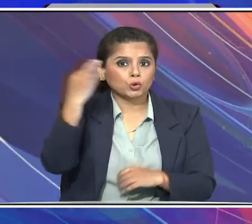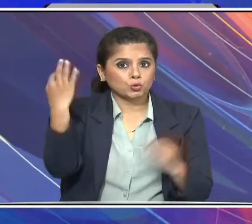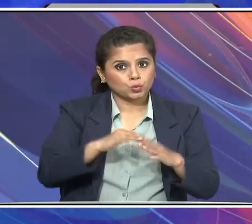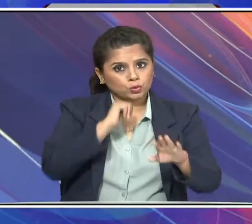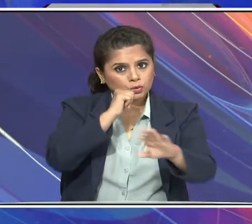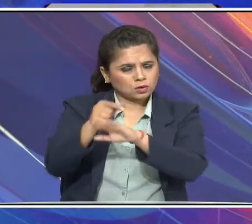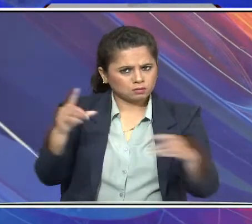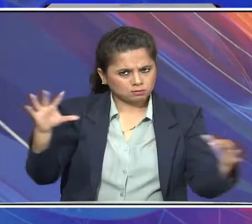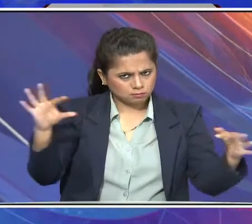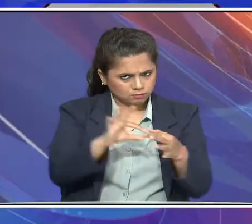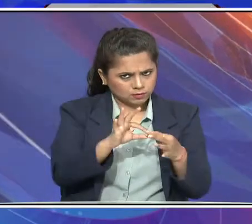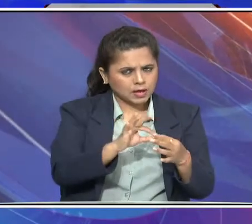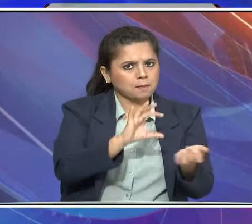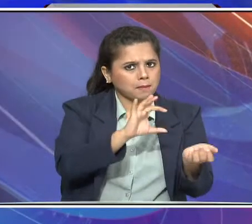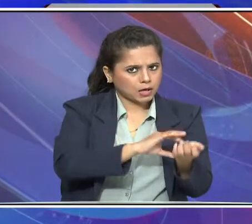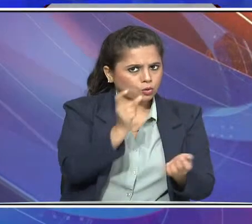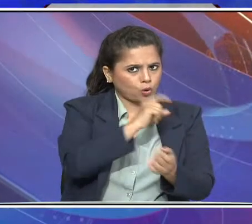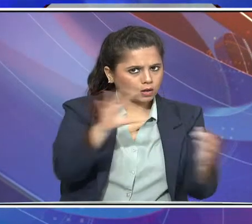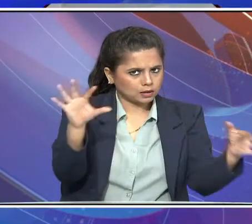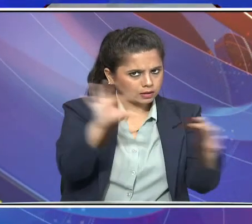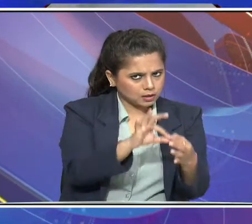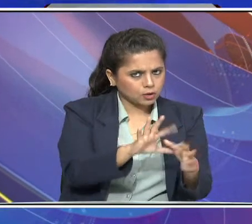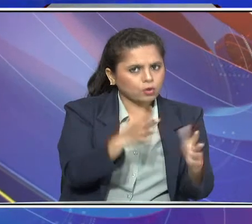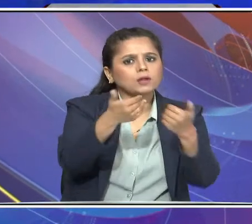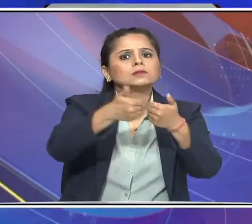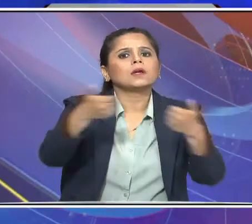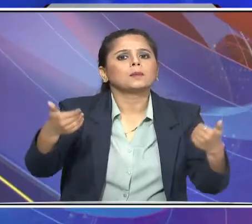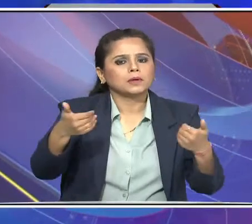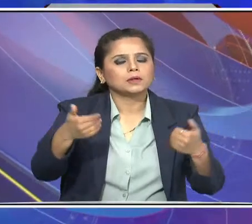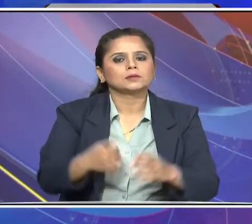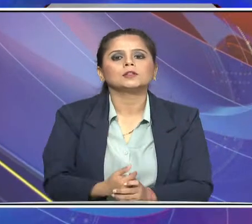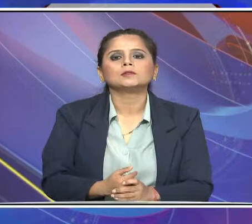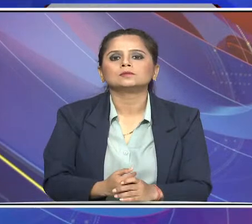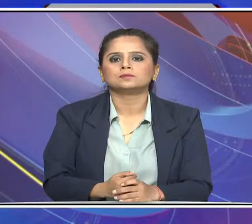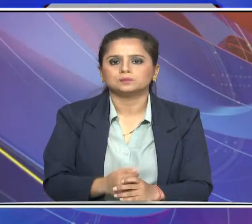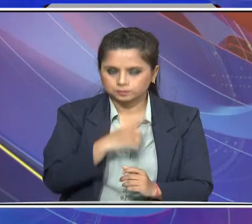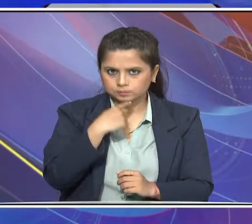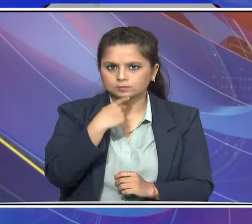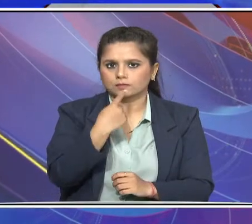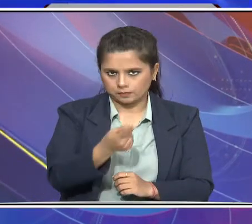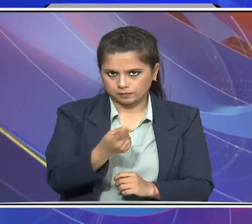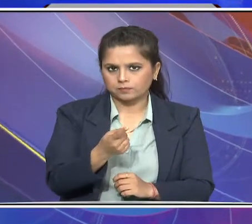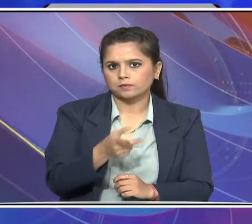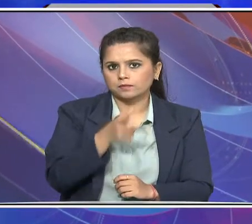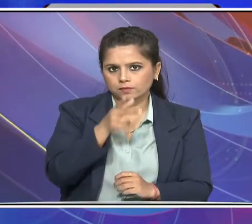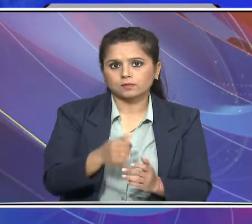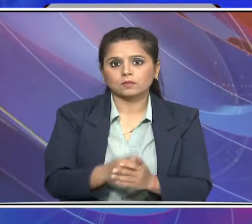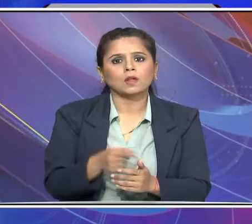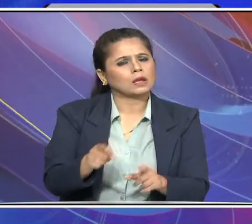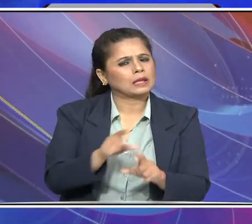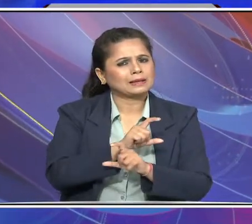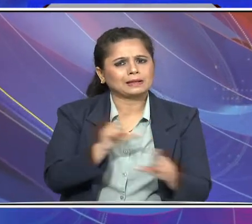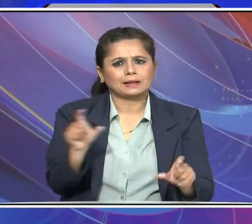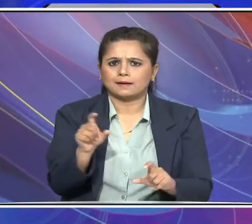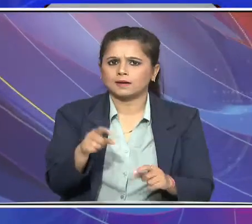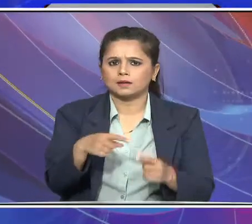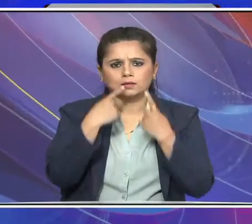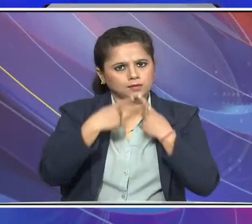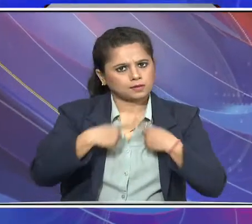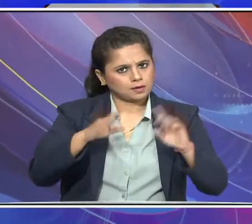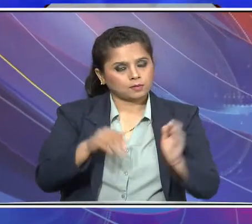अटैक रहेंगे मेडिकल कॉलेज जी बहुत क्लियर मेंशन है की